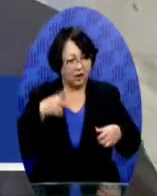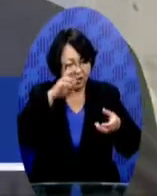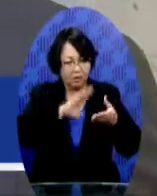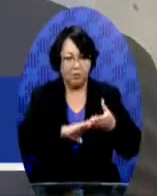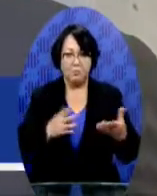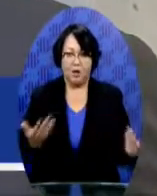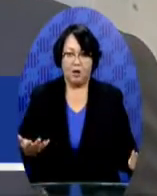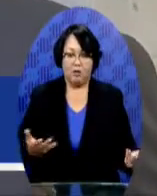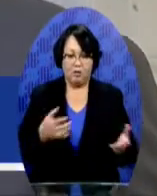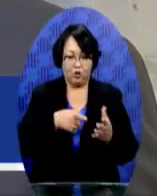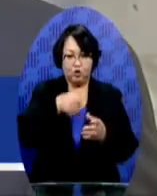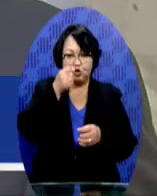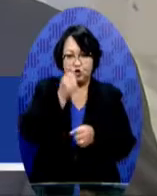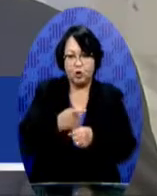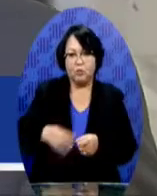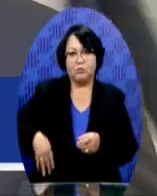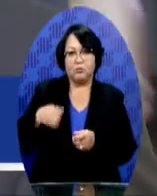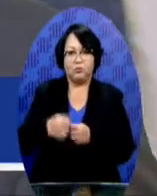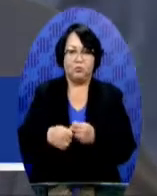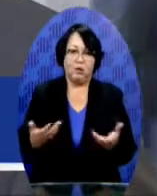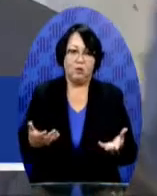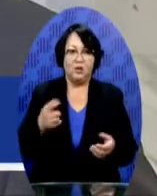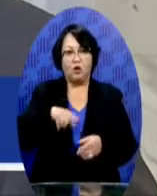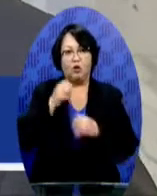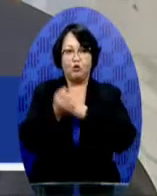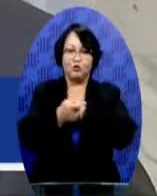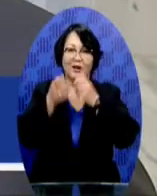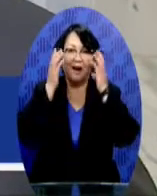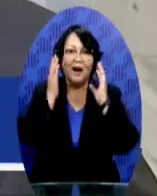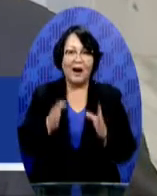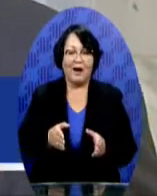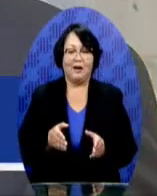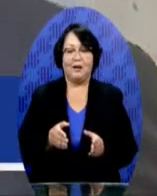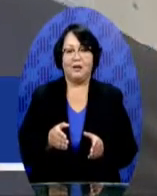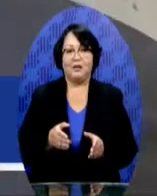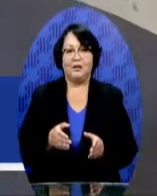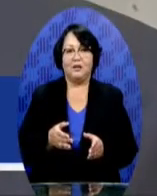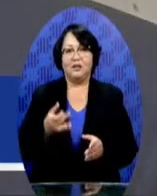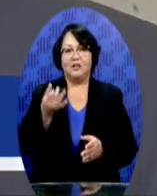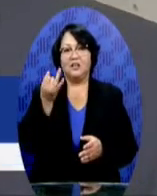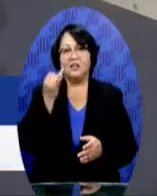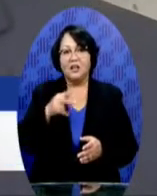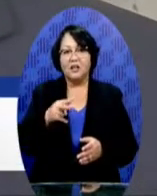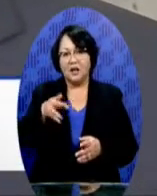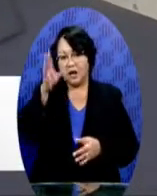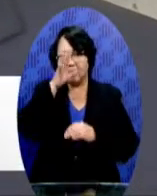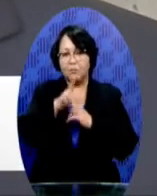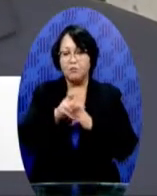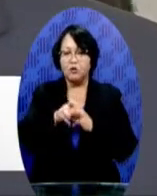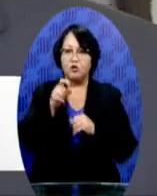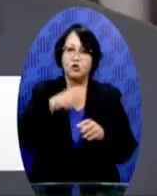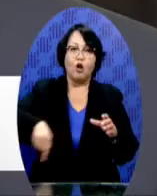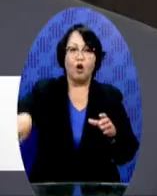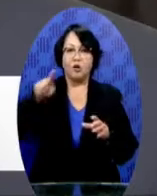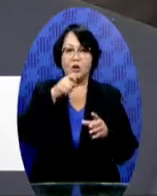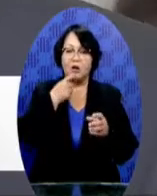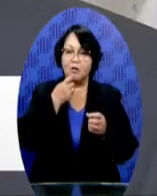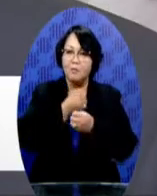гэд одоо тийм ил эрдэмтдийн нун тендер зарлаа. Тэгэхээр шалгарсны нь одоо